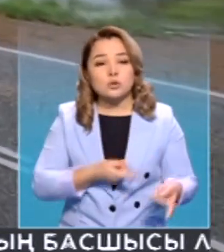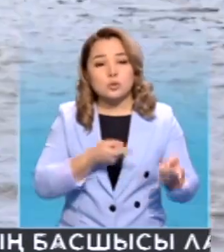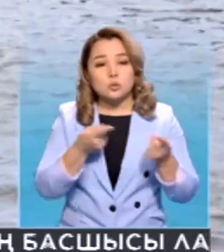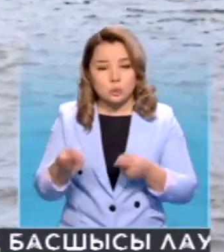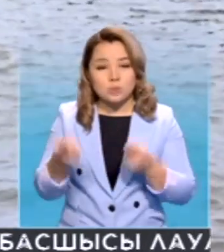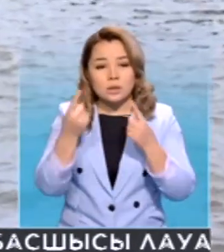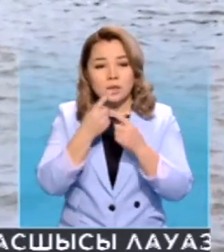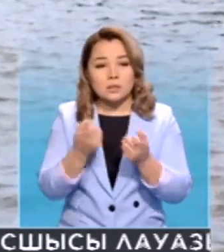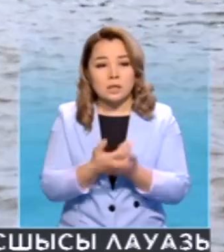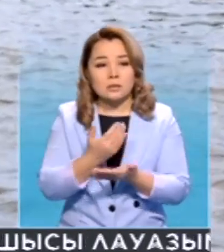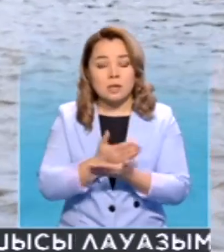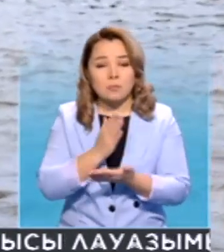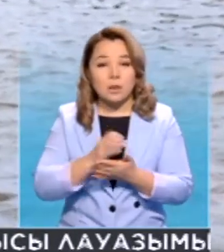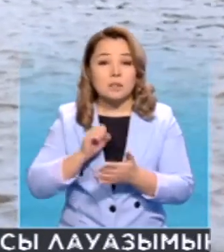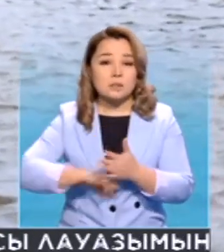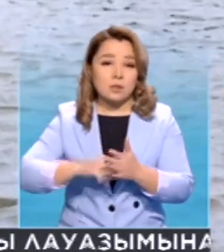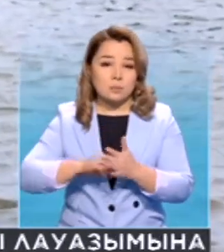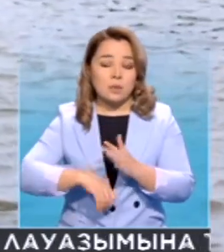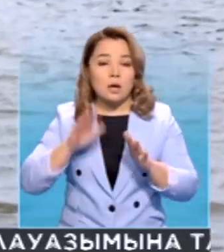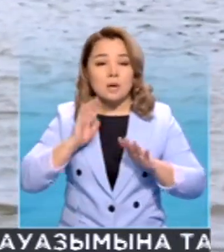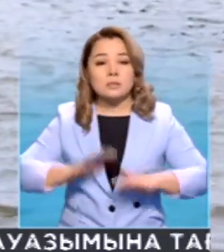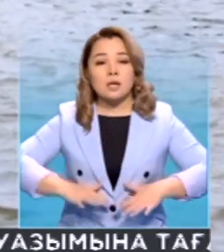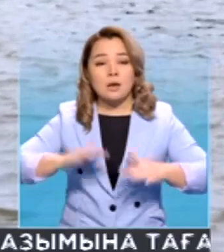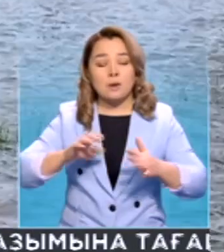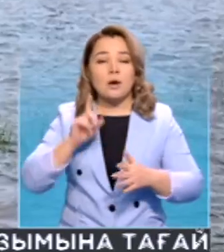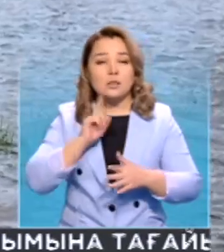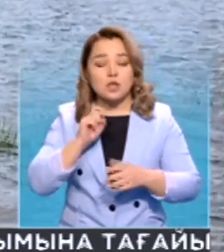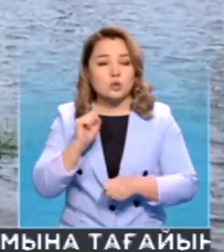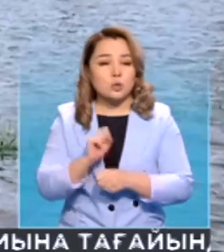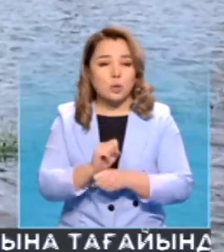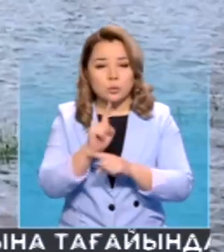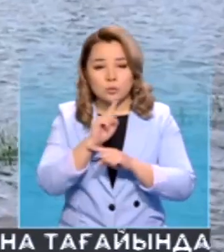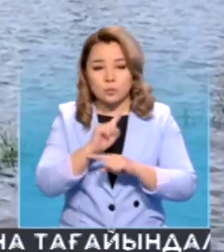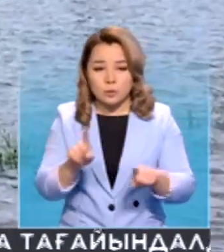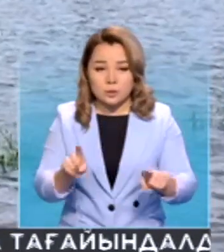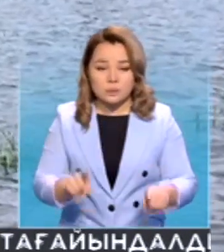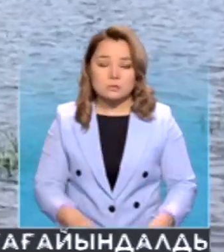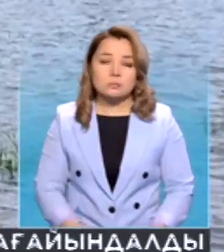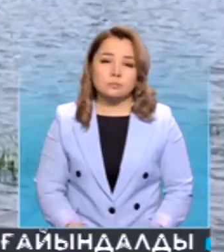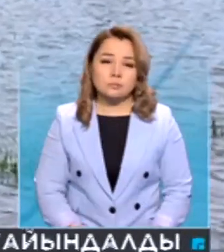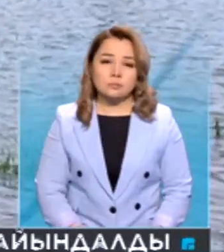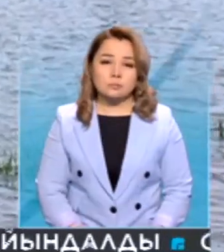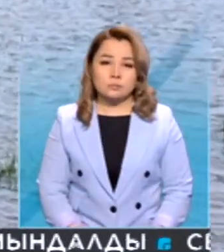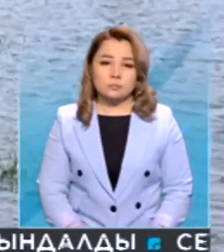туралы ескертілді. Себебі алапат тасқынның әзірге тоқтайтын түрі жоқ.